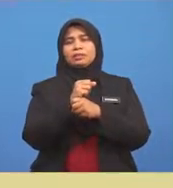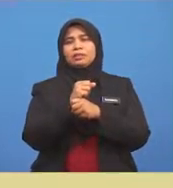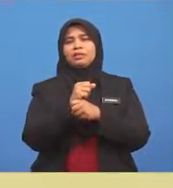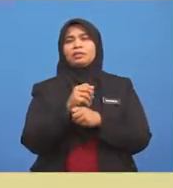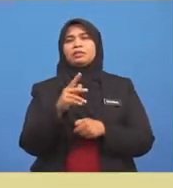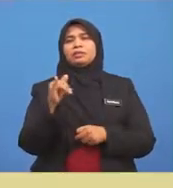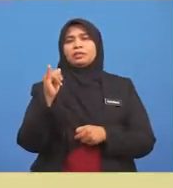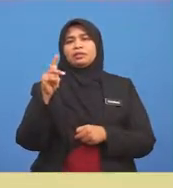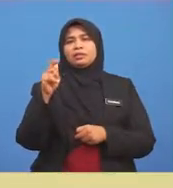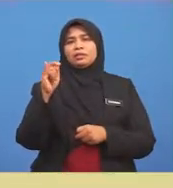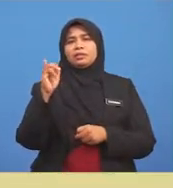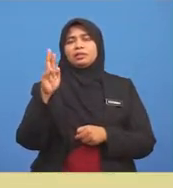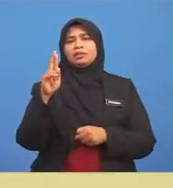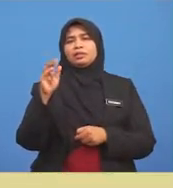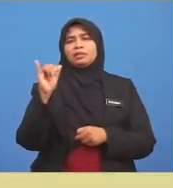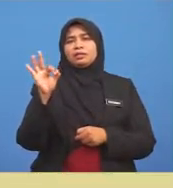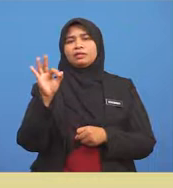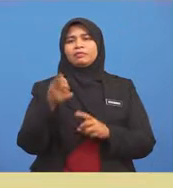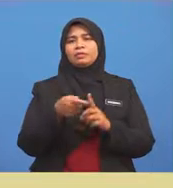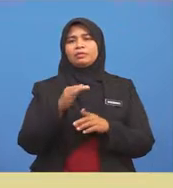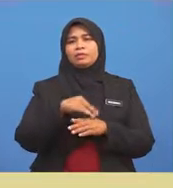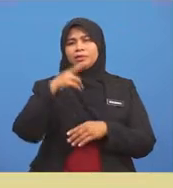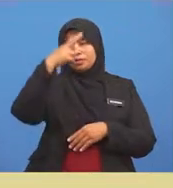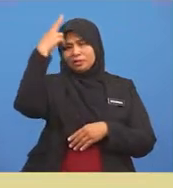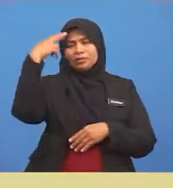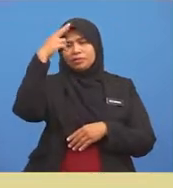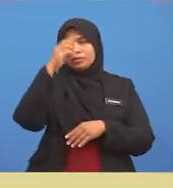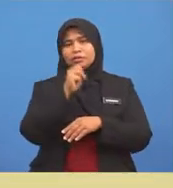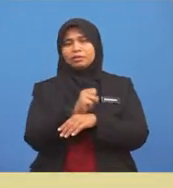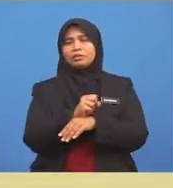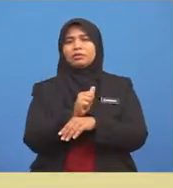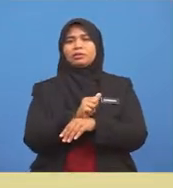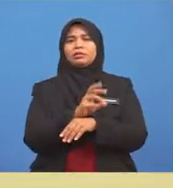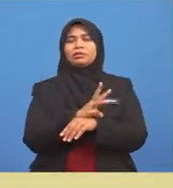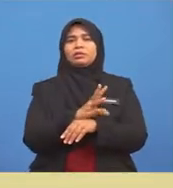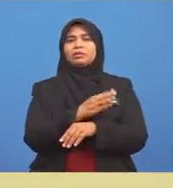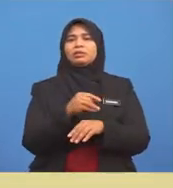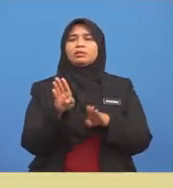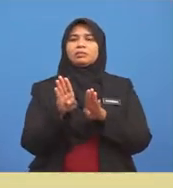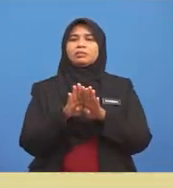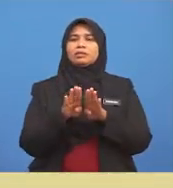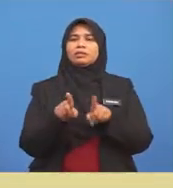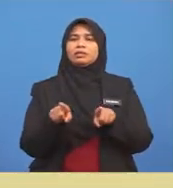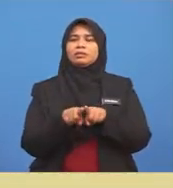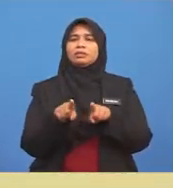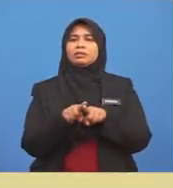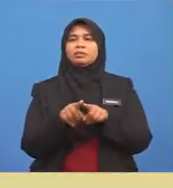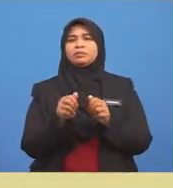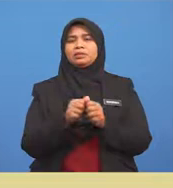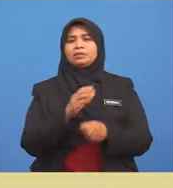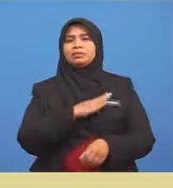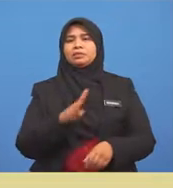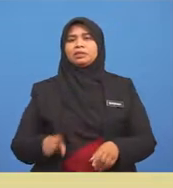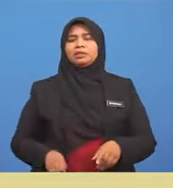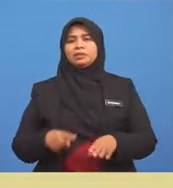mendapat pengiktirafan daripada Rasulullah sallallahu alaihi wasallam dan bersama-sama baginda di syurga